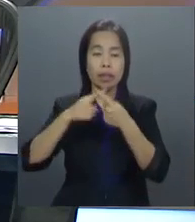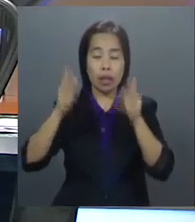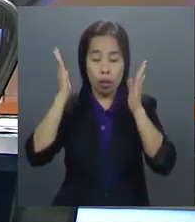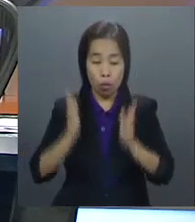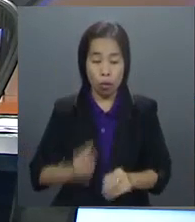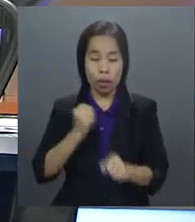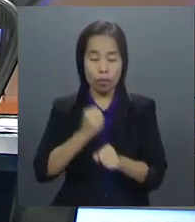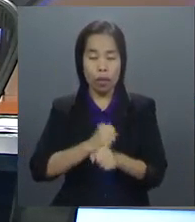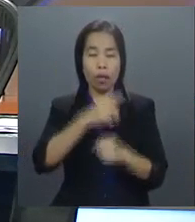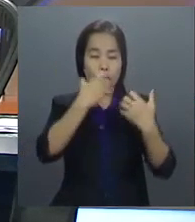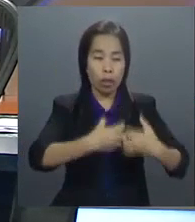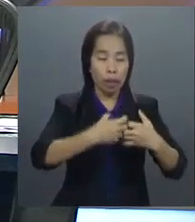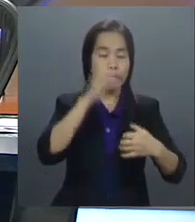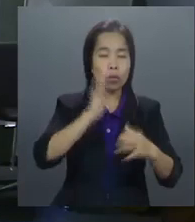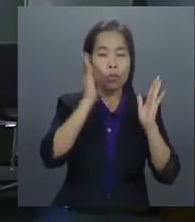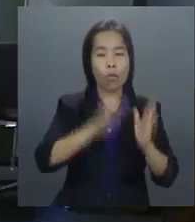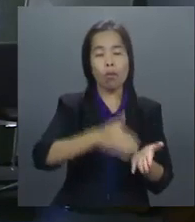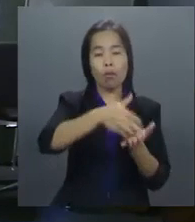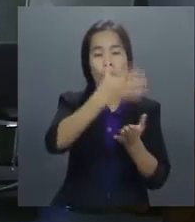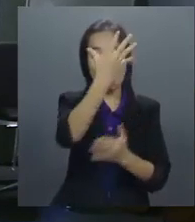รมลดลงไปครับ